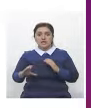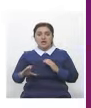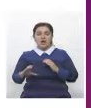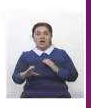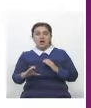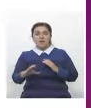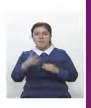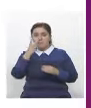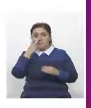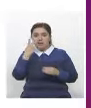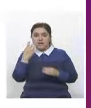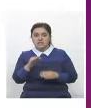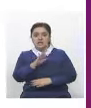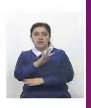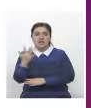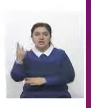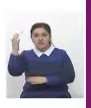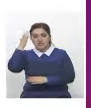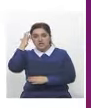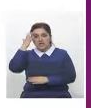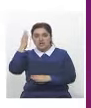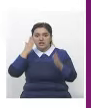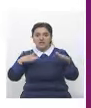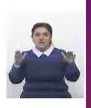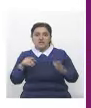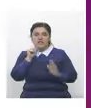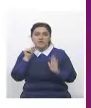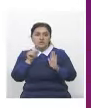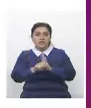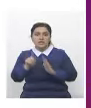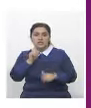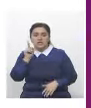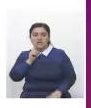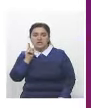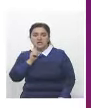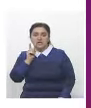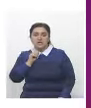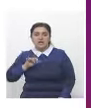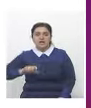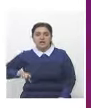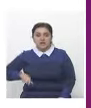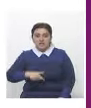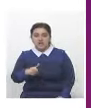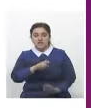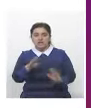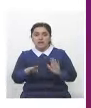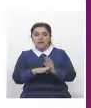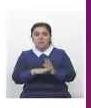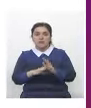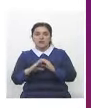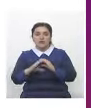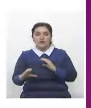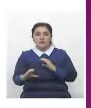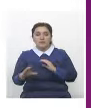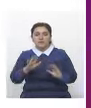лежит. Прозрачный лес один чернеет, и ель сквозь ини зеленеет, и